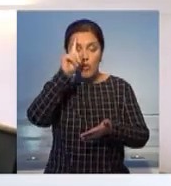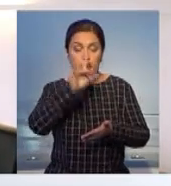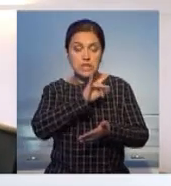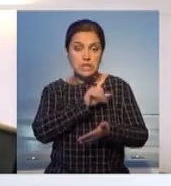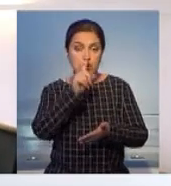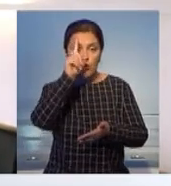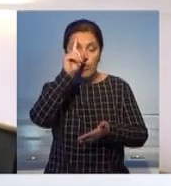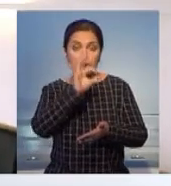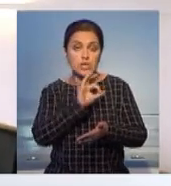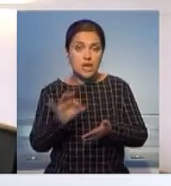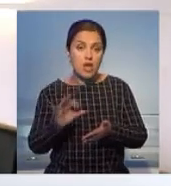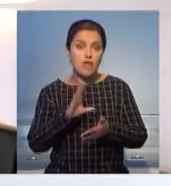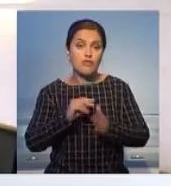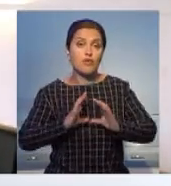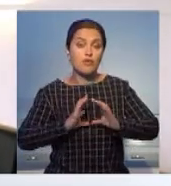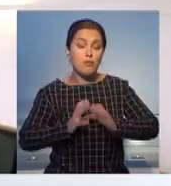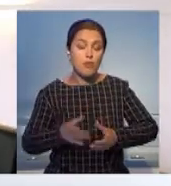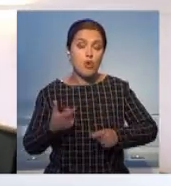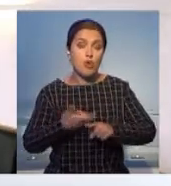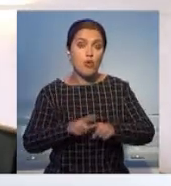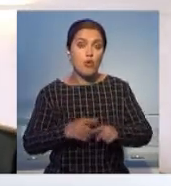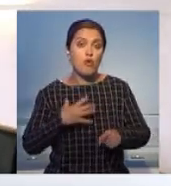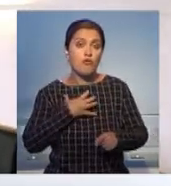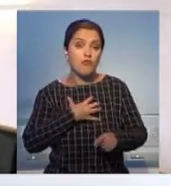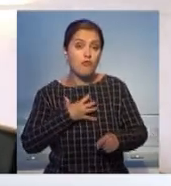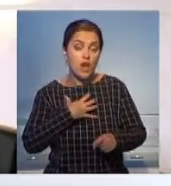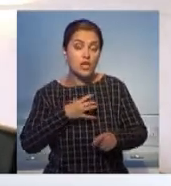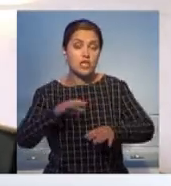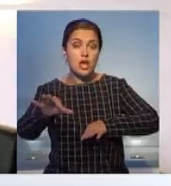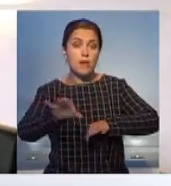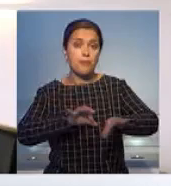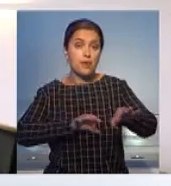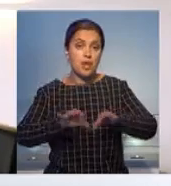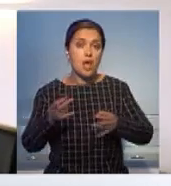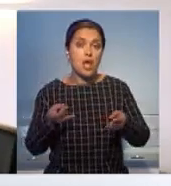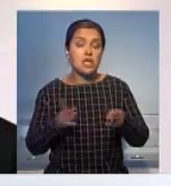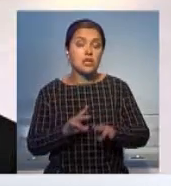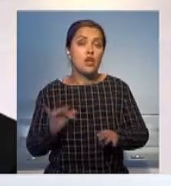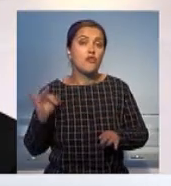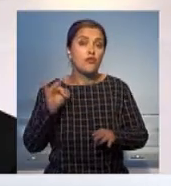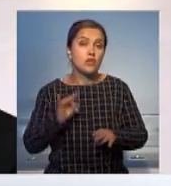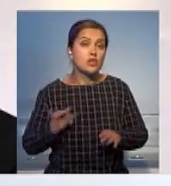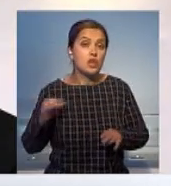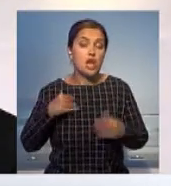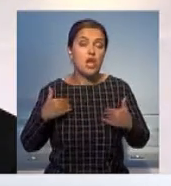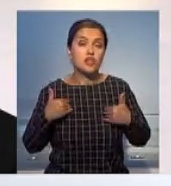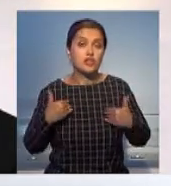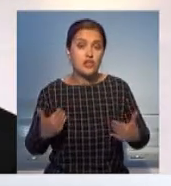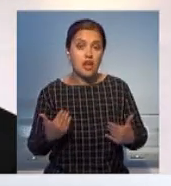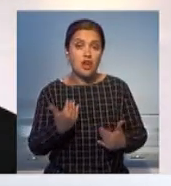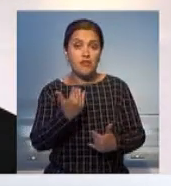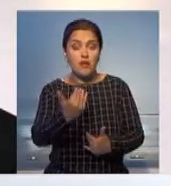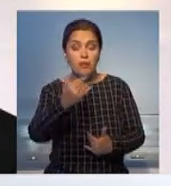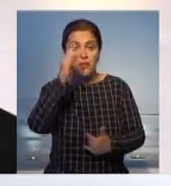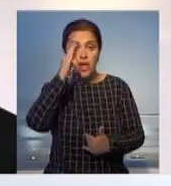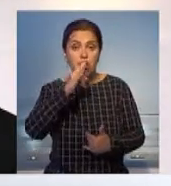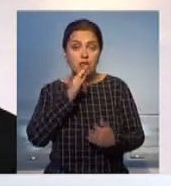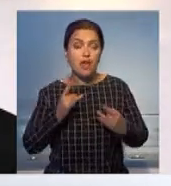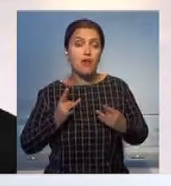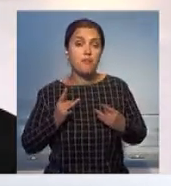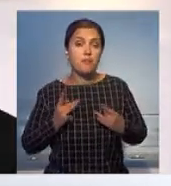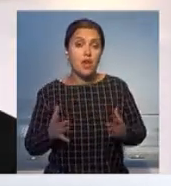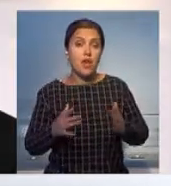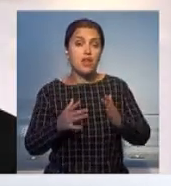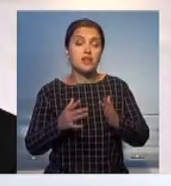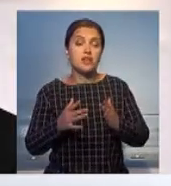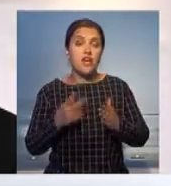мире. Это был очень значимый имиджевый проект, который останется в истории. Я желаю Казахстану хорошо отпраздновать